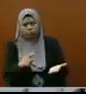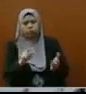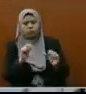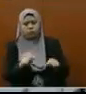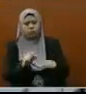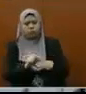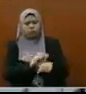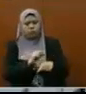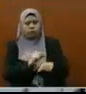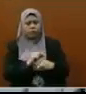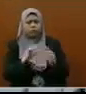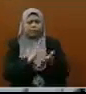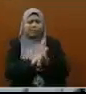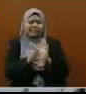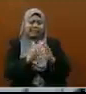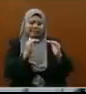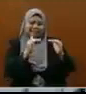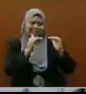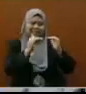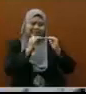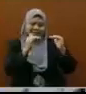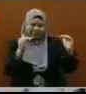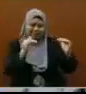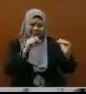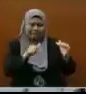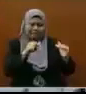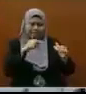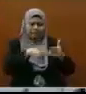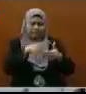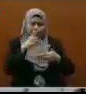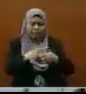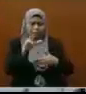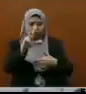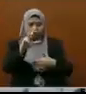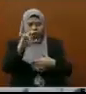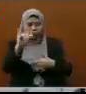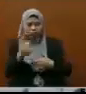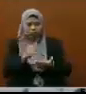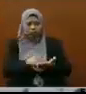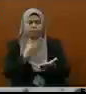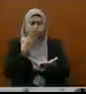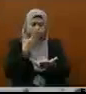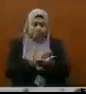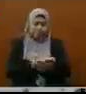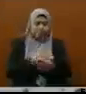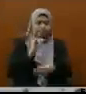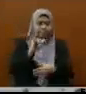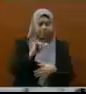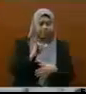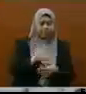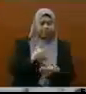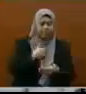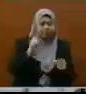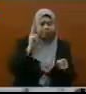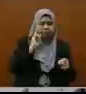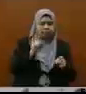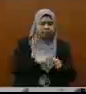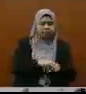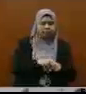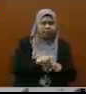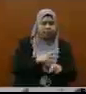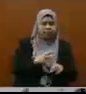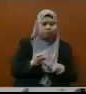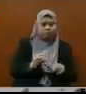digunapakai dan dijadikan benchmark untuk program BKK 30 juta ini. Ini adalah sangat baik sebagai